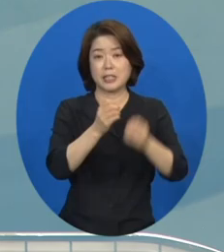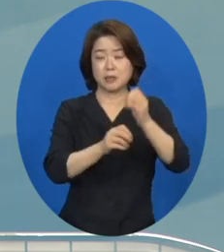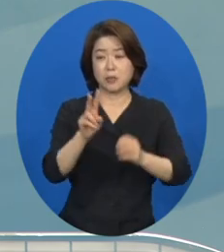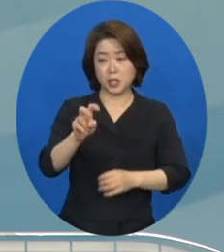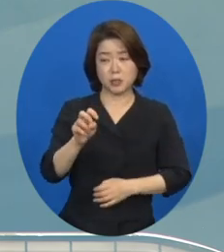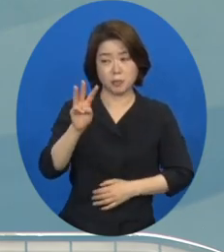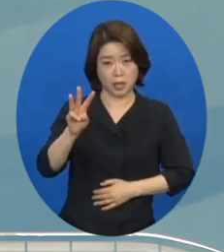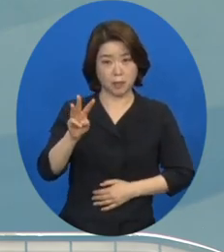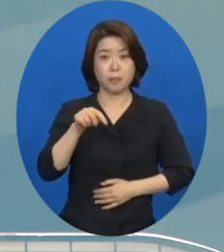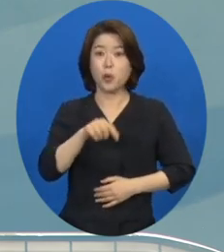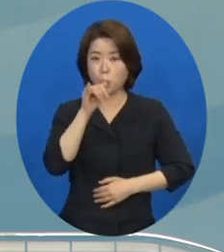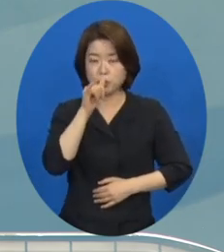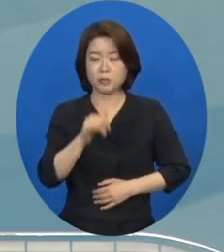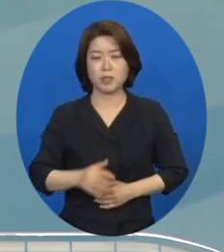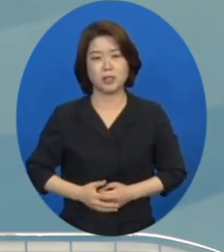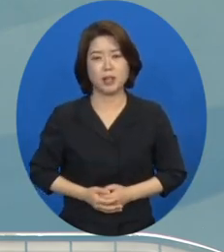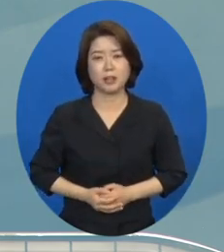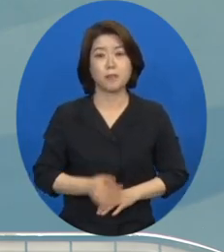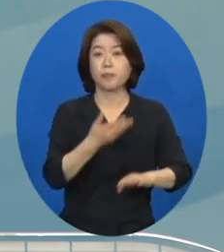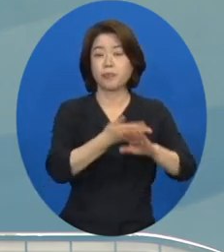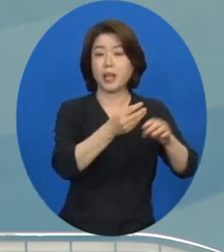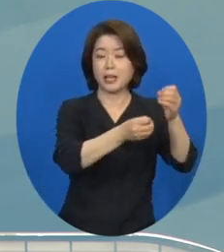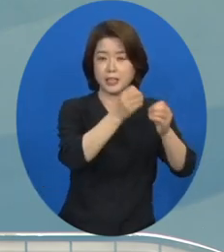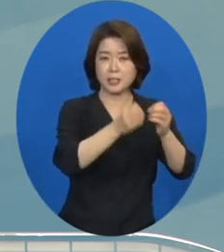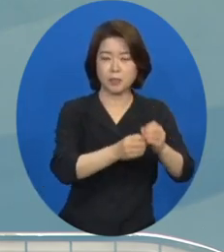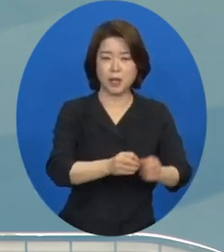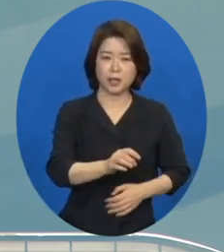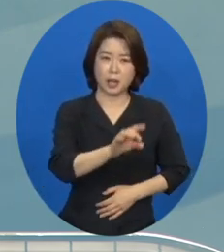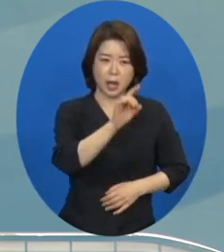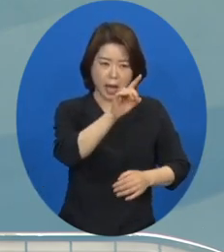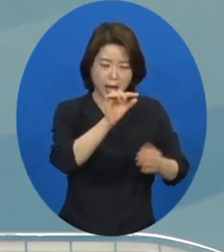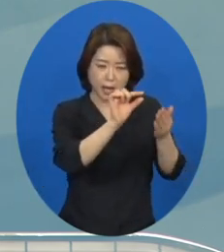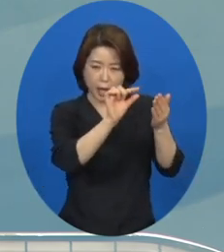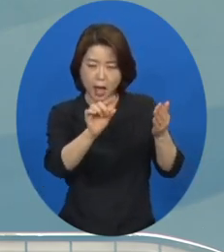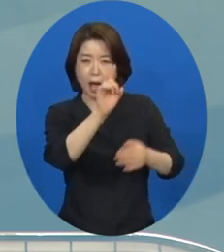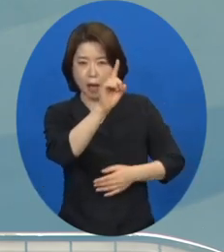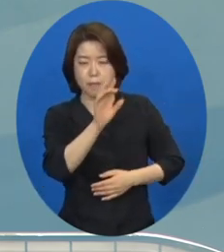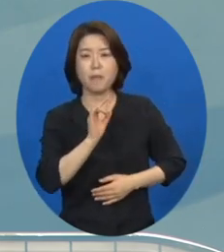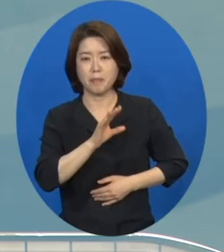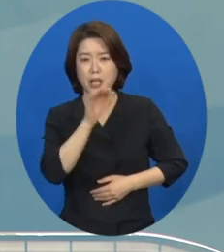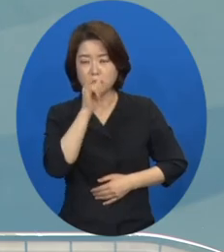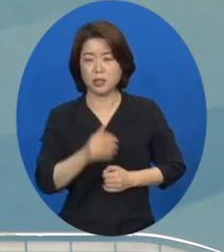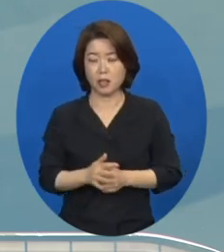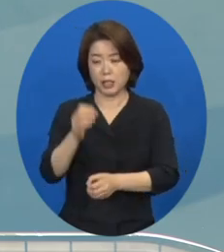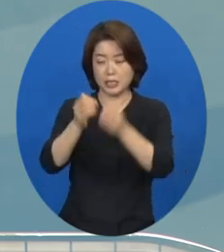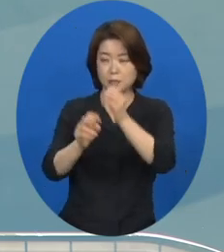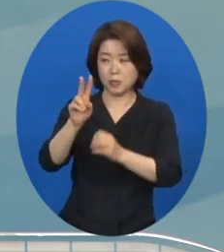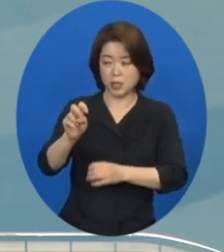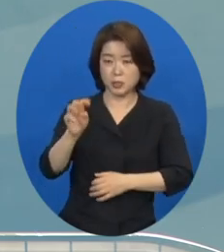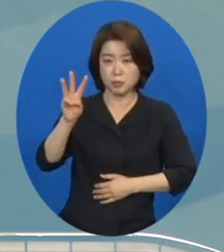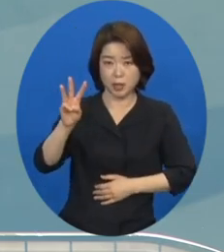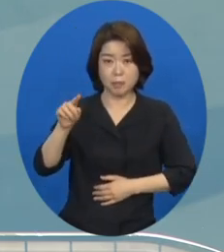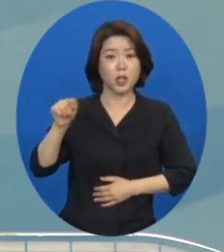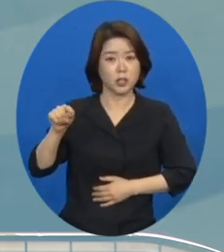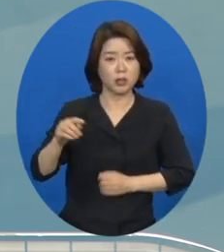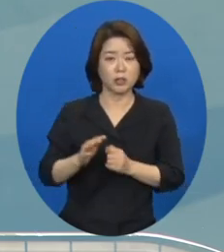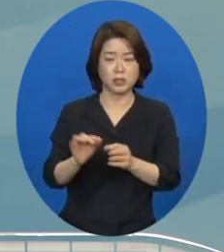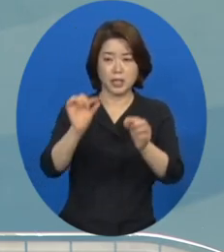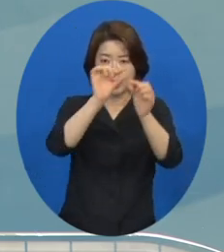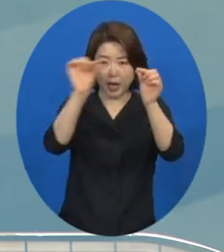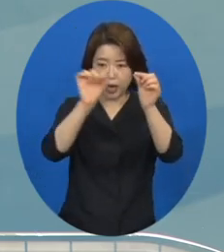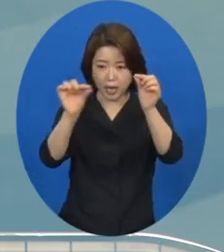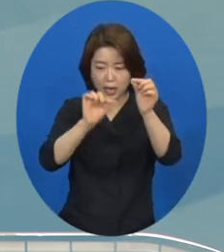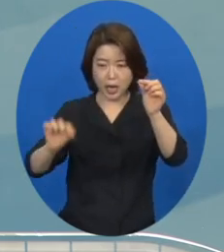설교가 들어있습니다. 다른 시편은 한 편에 한 번의 설교를 했는데 시편 23편만큼은 한